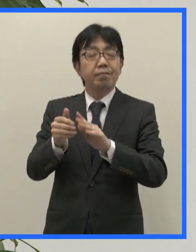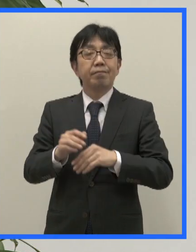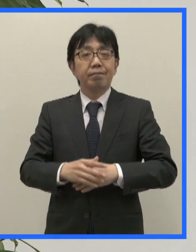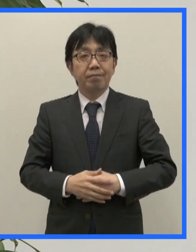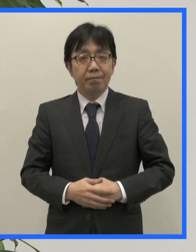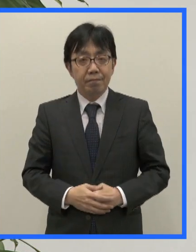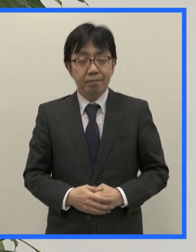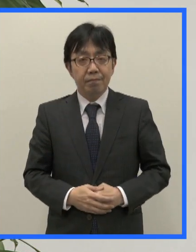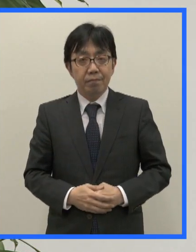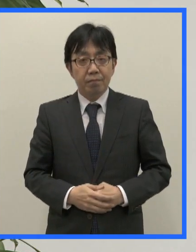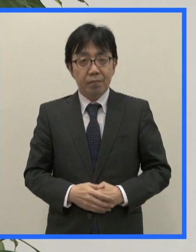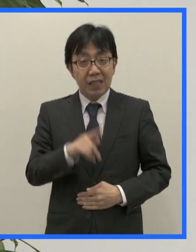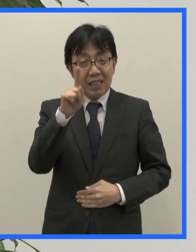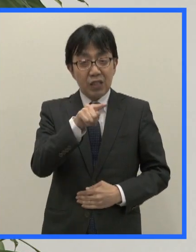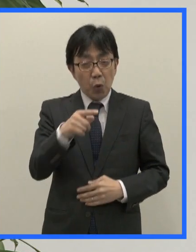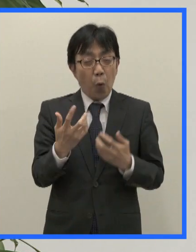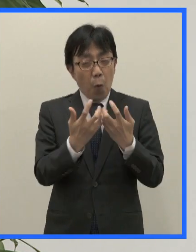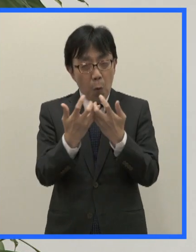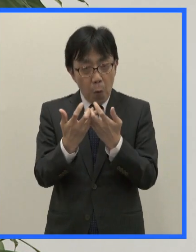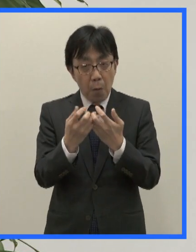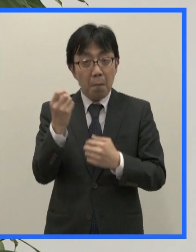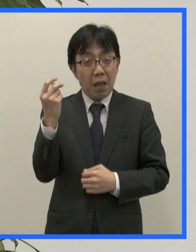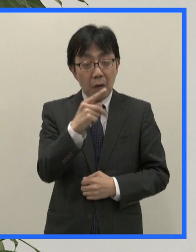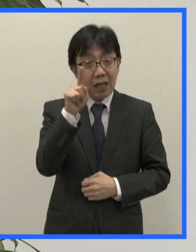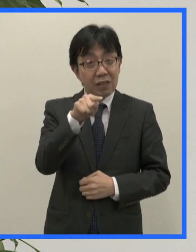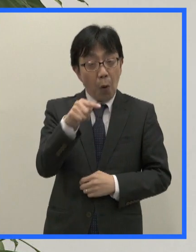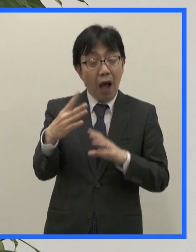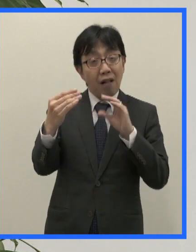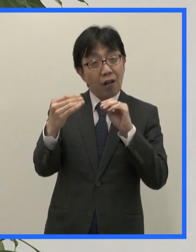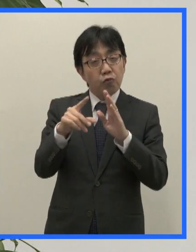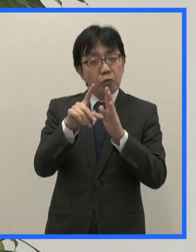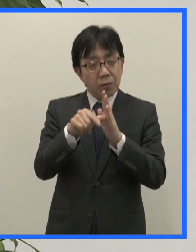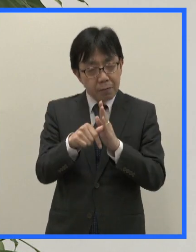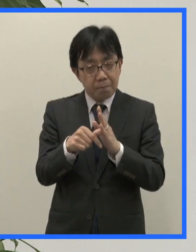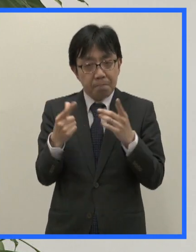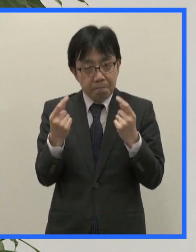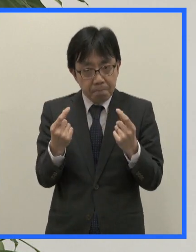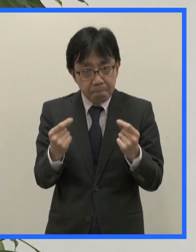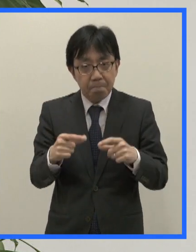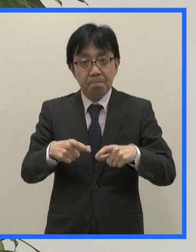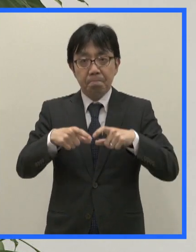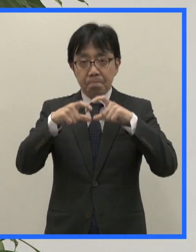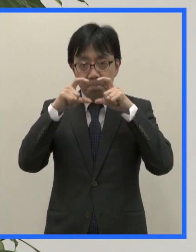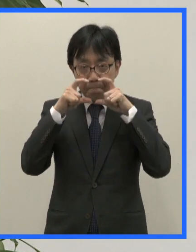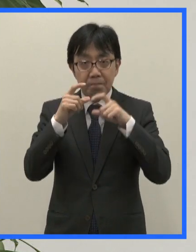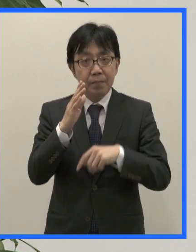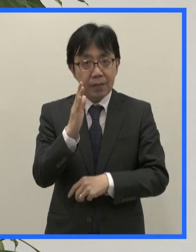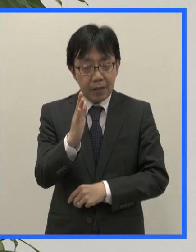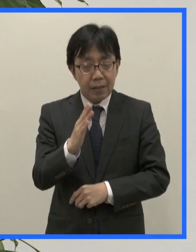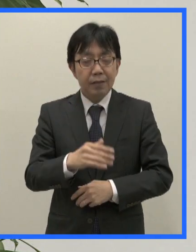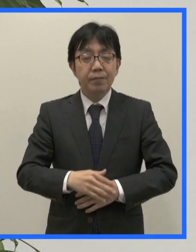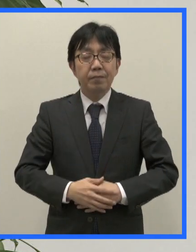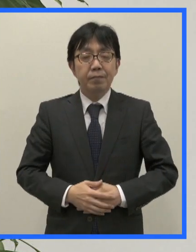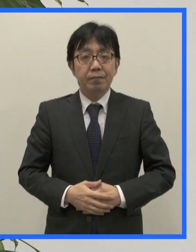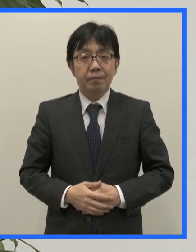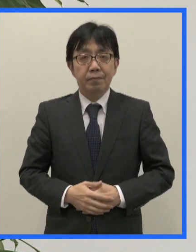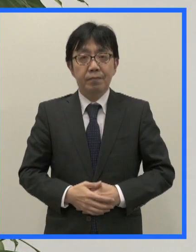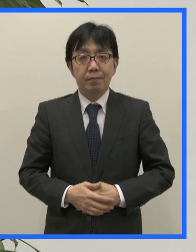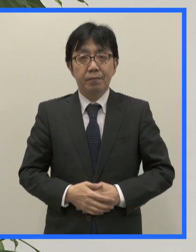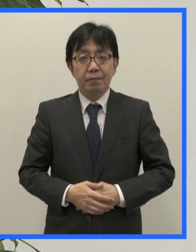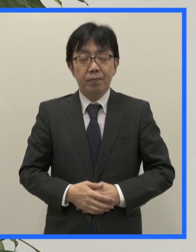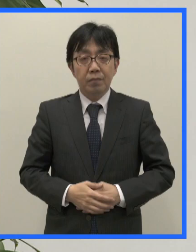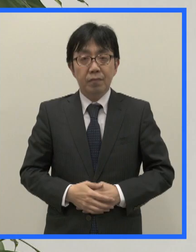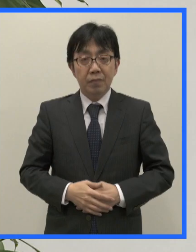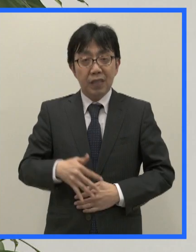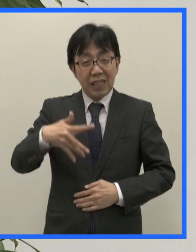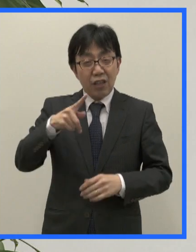にしましょう混雑する場所や会話をするときは正しいマスクの着用をお願いいたします